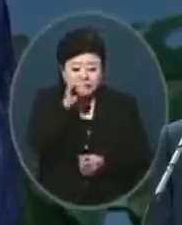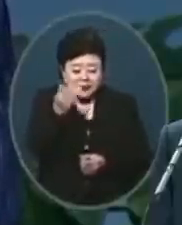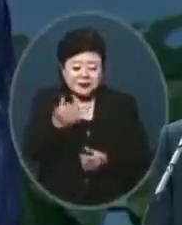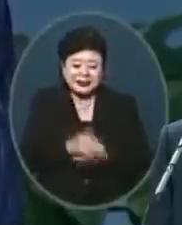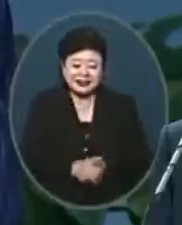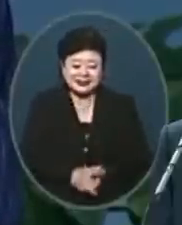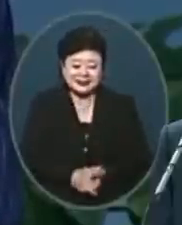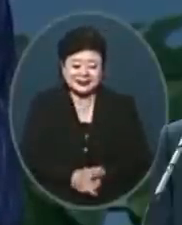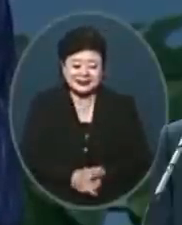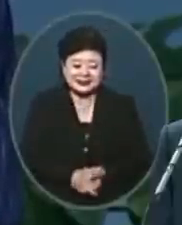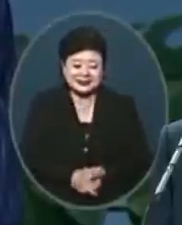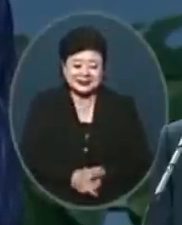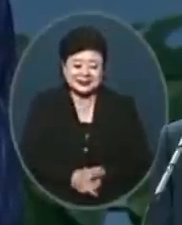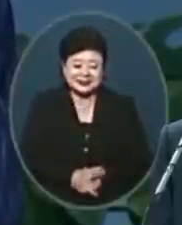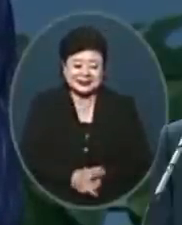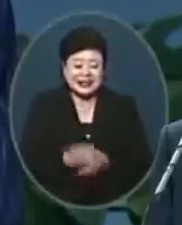것입니다.